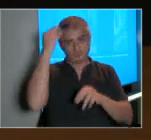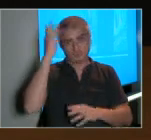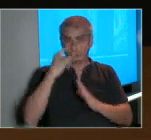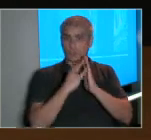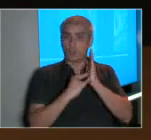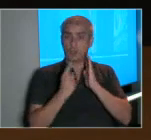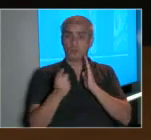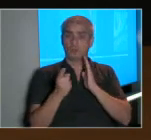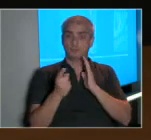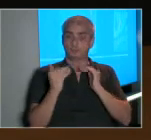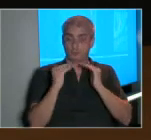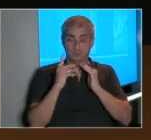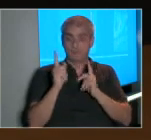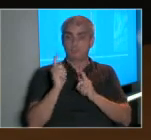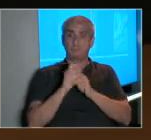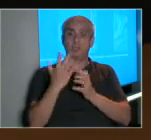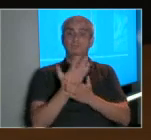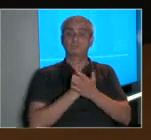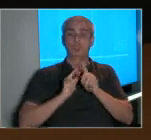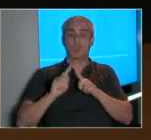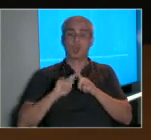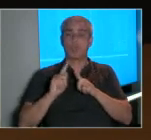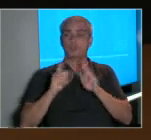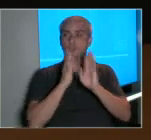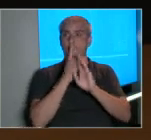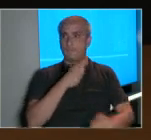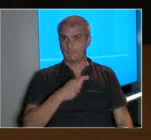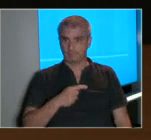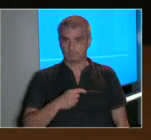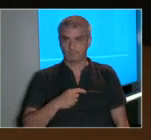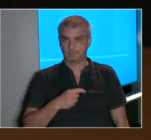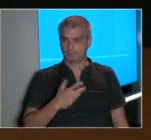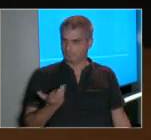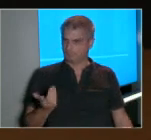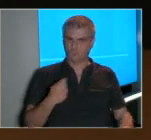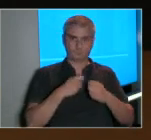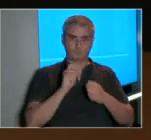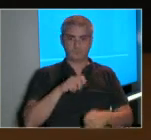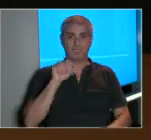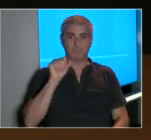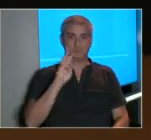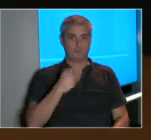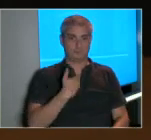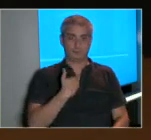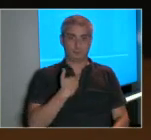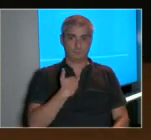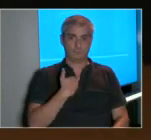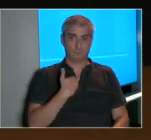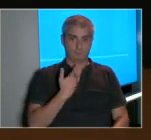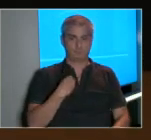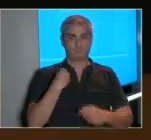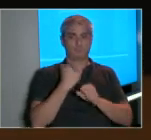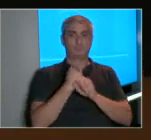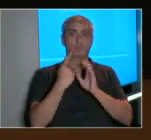חוק, שעל פיו היא משלמת משכורות חודשיות למחבלים. חבר כנסת אלעזר שטרן ואני